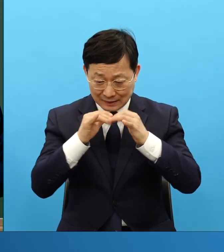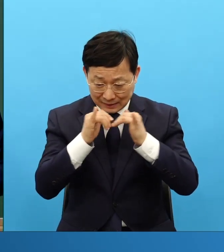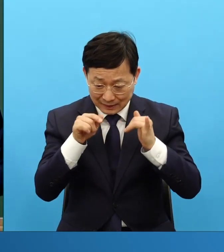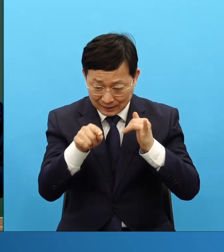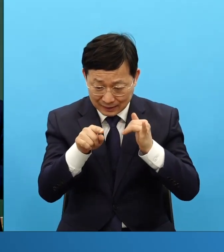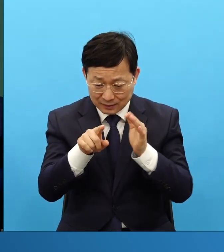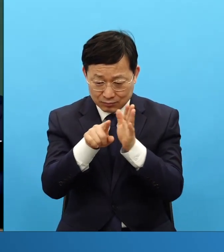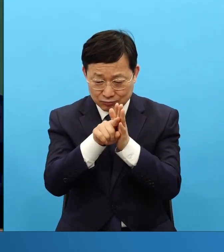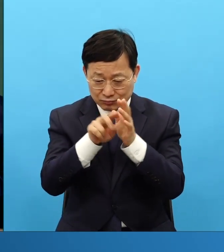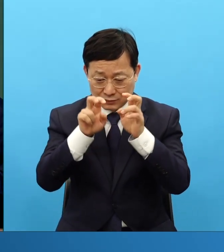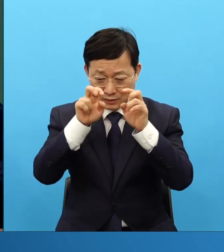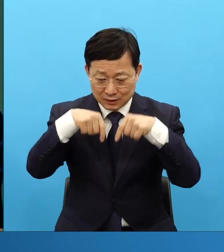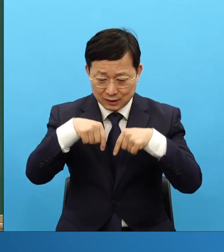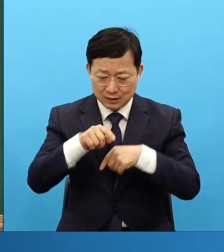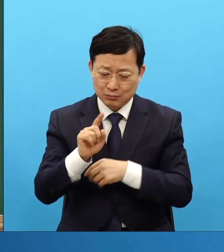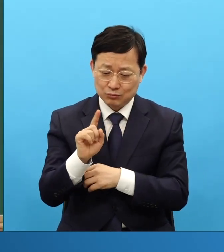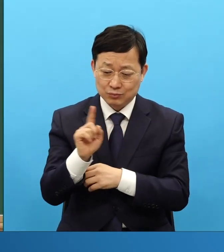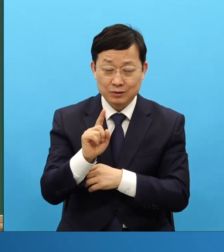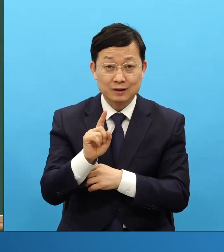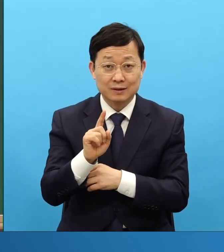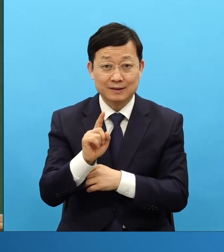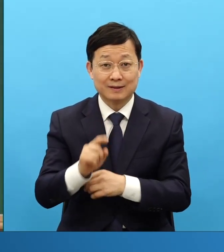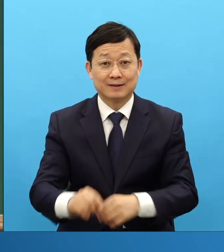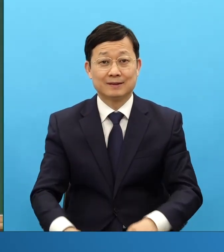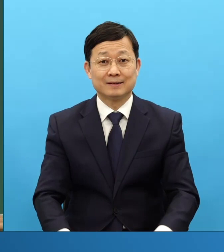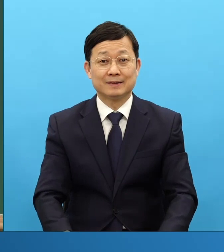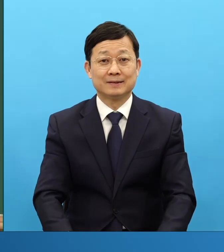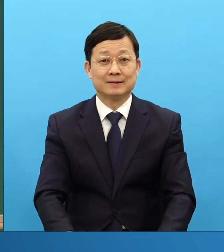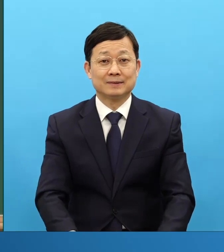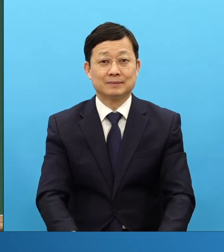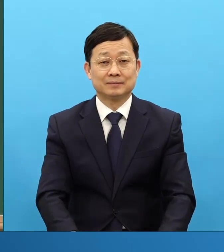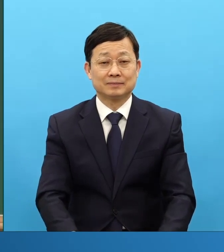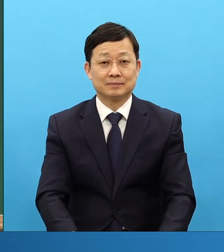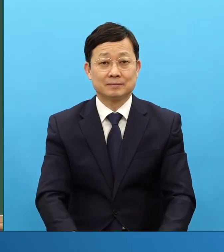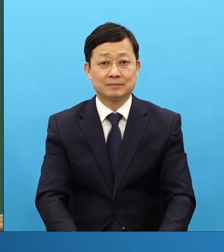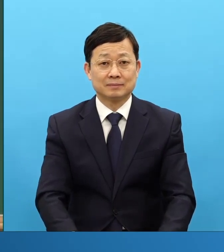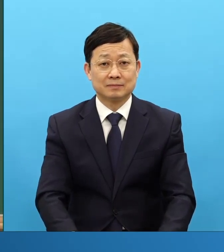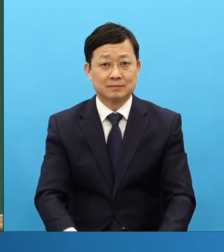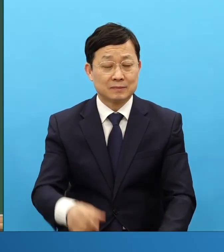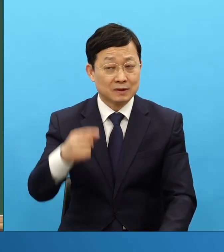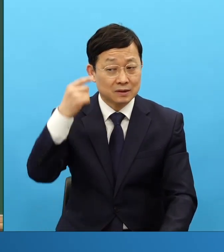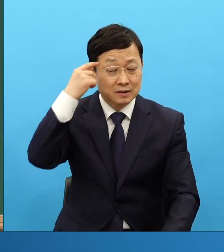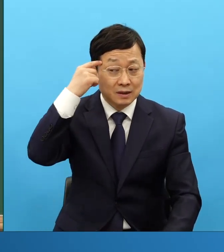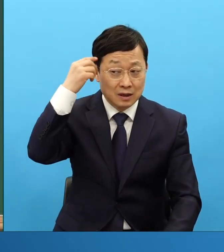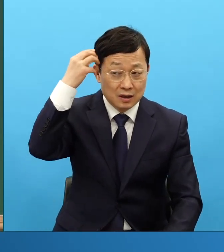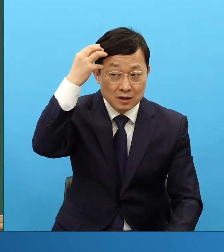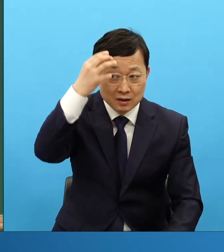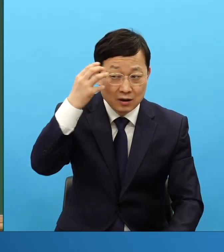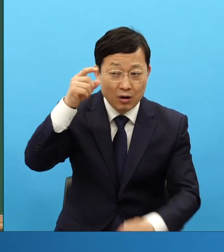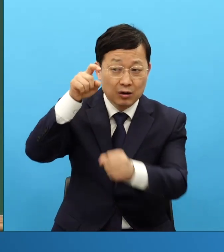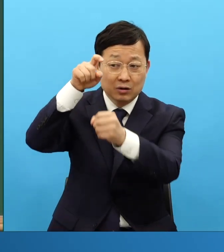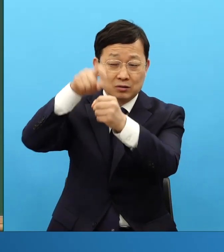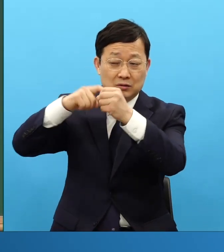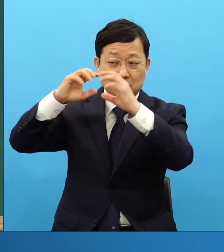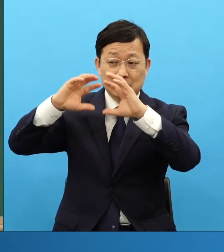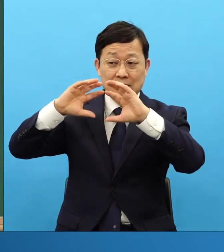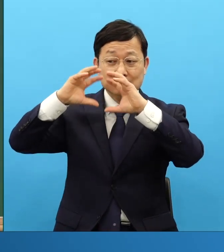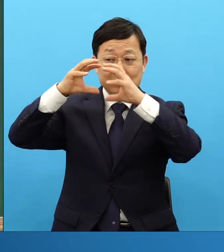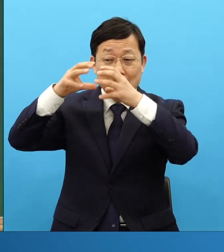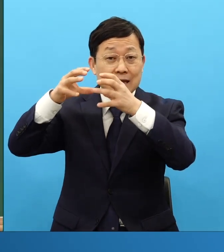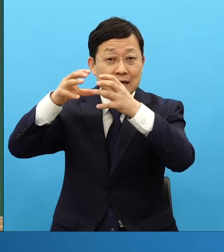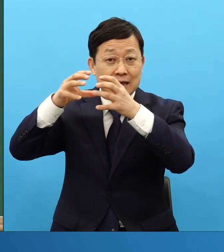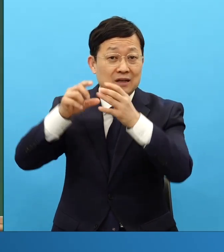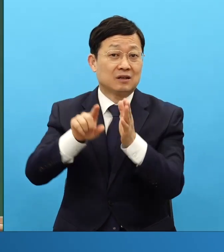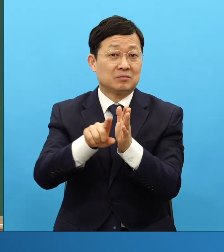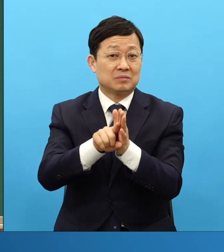이스라엘이 안 믿는 게 뭔가 하니까 쉽게 말하면 영적인 걸 안 믿은 거예요. And simply put, the Israelites did not believe in the spiritual